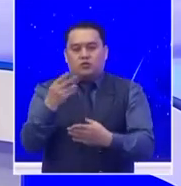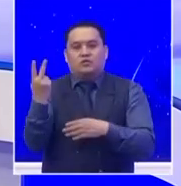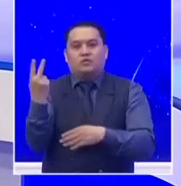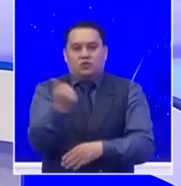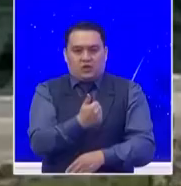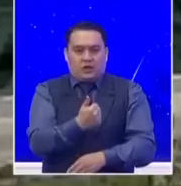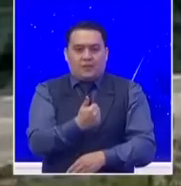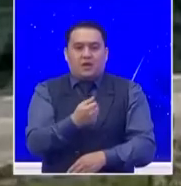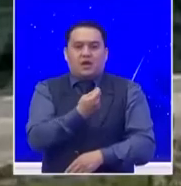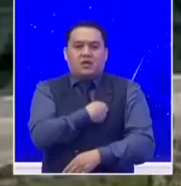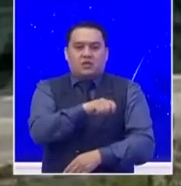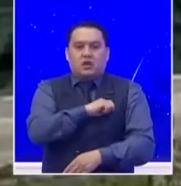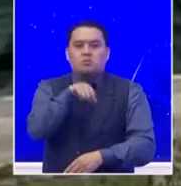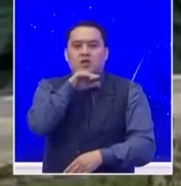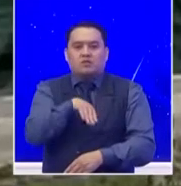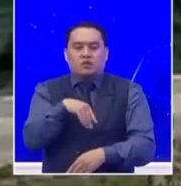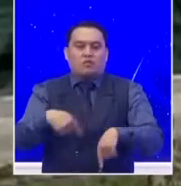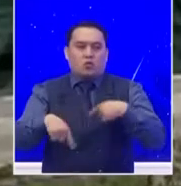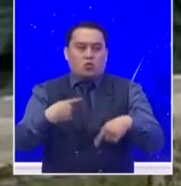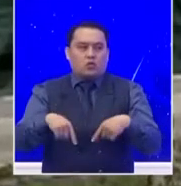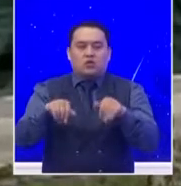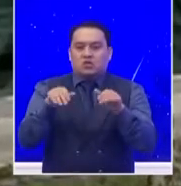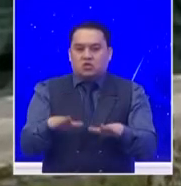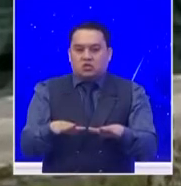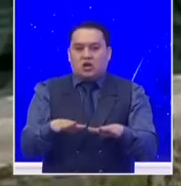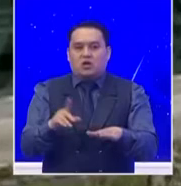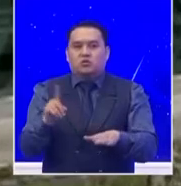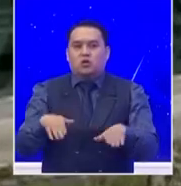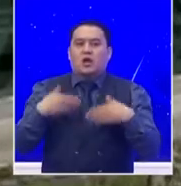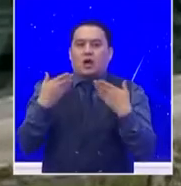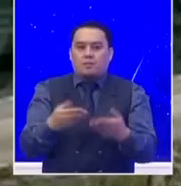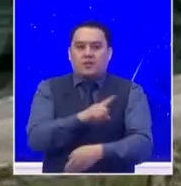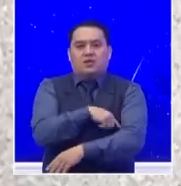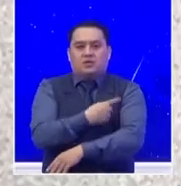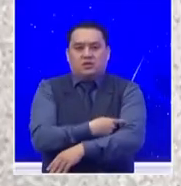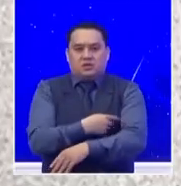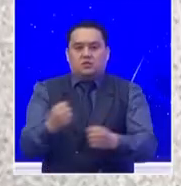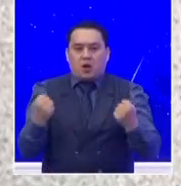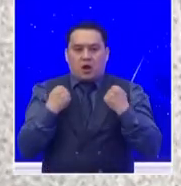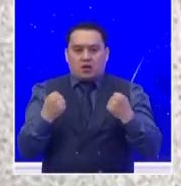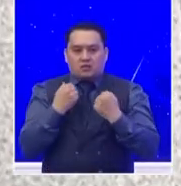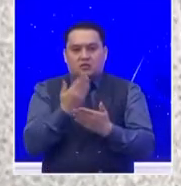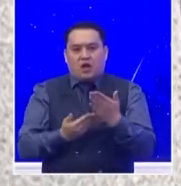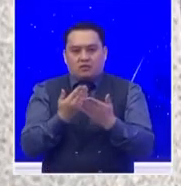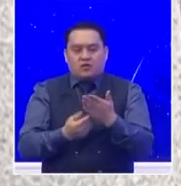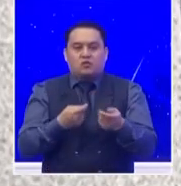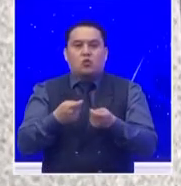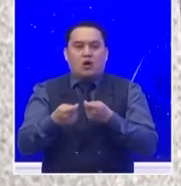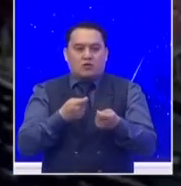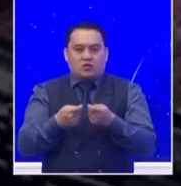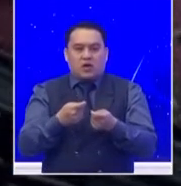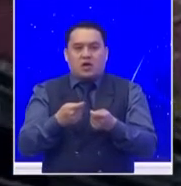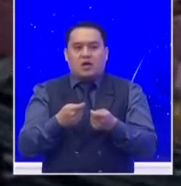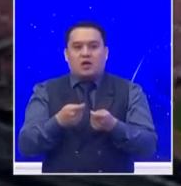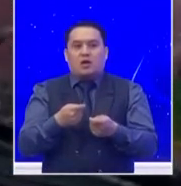недель. Испанские профессиональные футболисты приняли такое решение на основании рекомендаций Минздрава и Спортивного совета при правительстве. Без